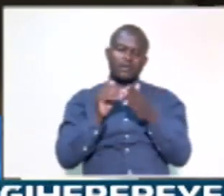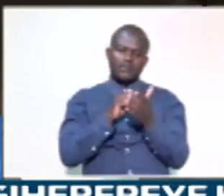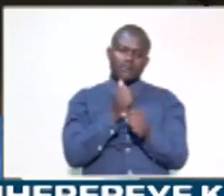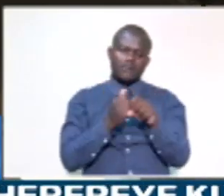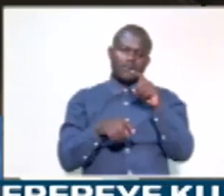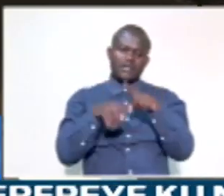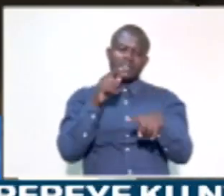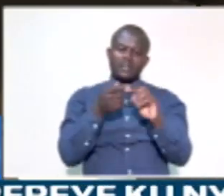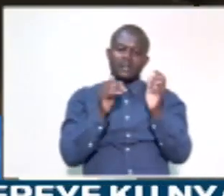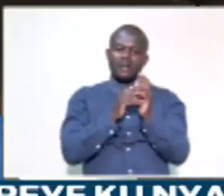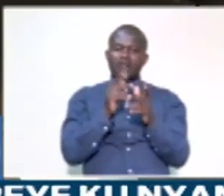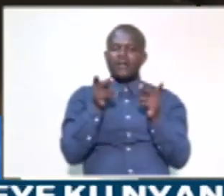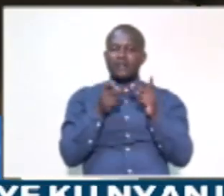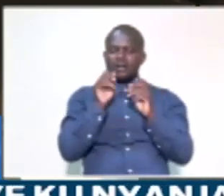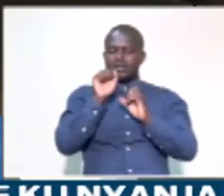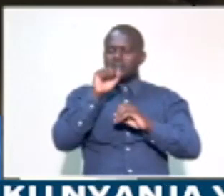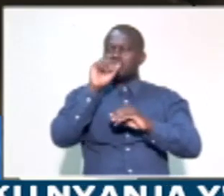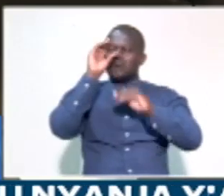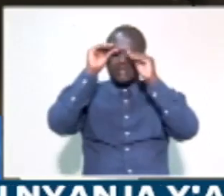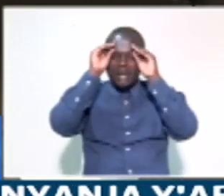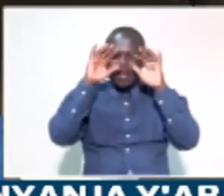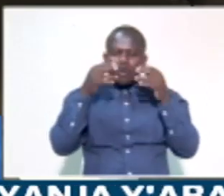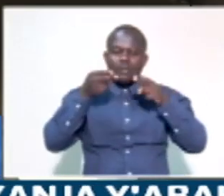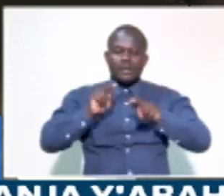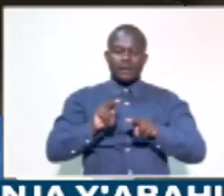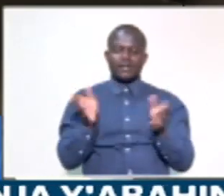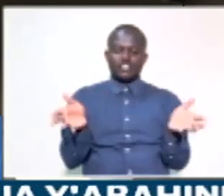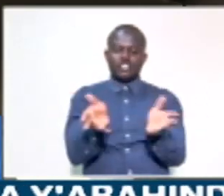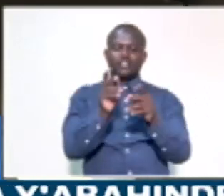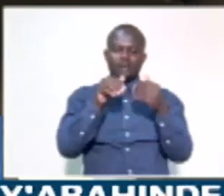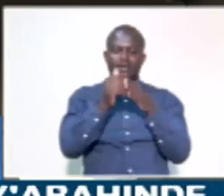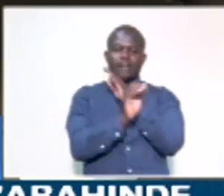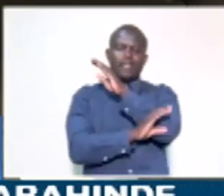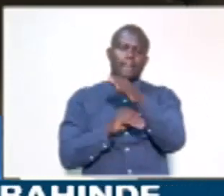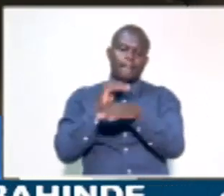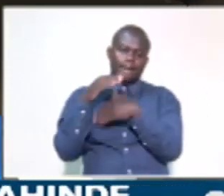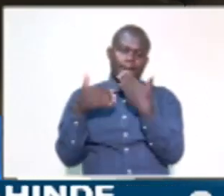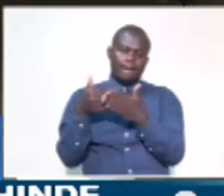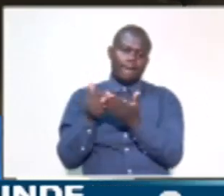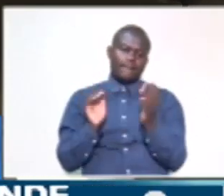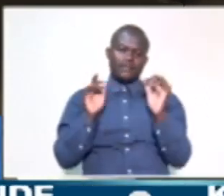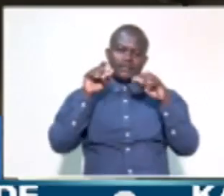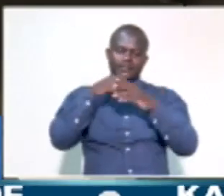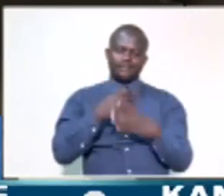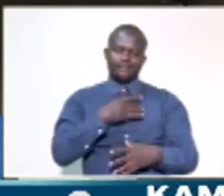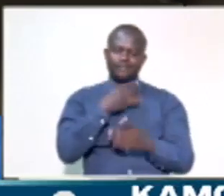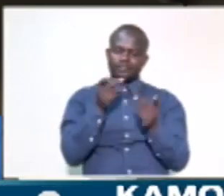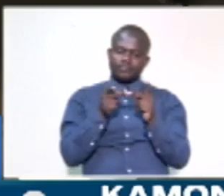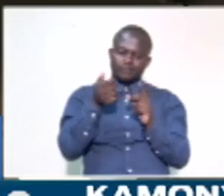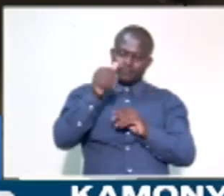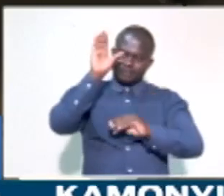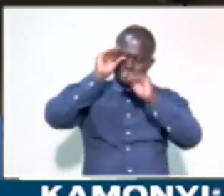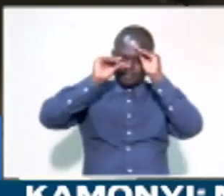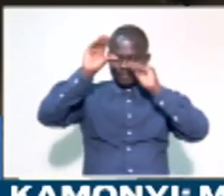nyamara hari ahantu bakora amasomo y'aho byabaye. Nkabashishikariza abantu bo muri ibihugu ko bakwitabira gusura ahantu nk'aha bakakura